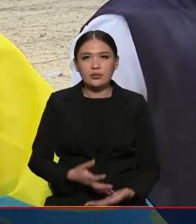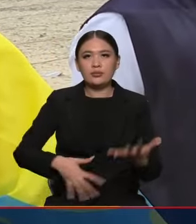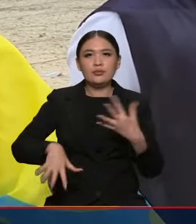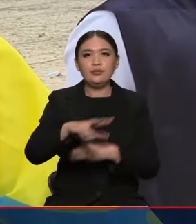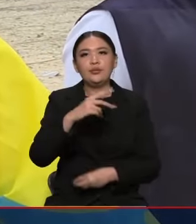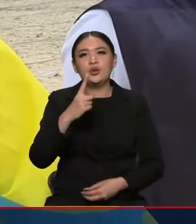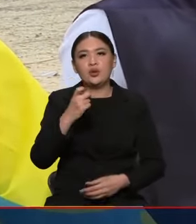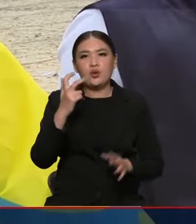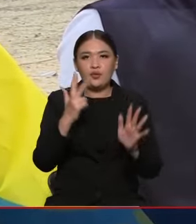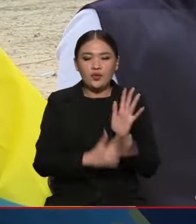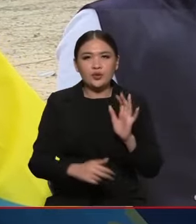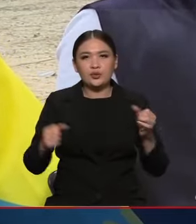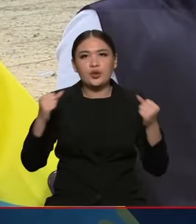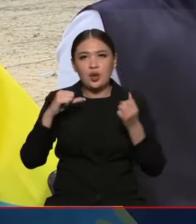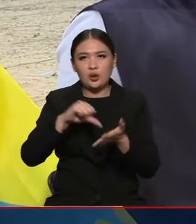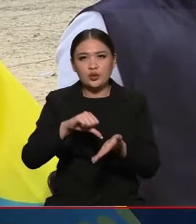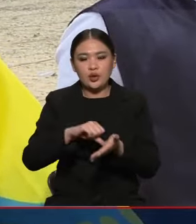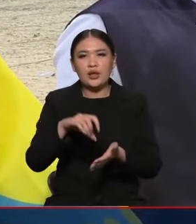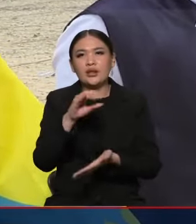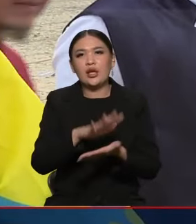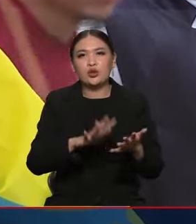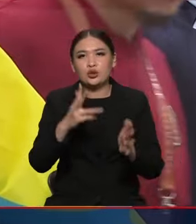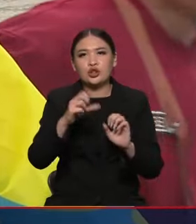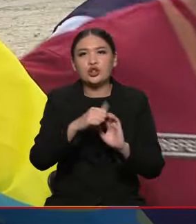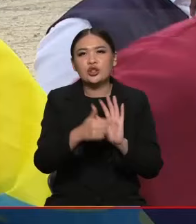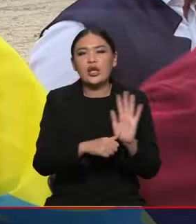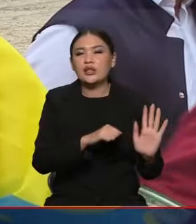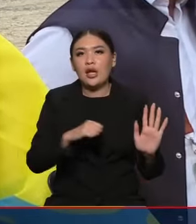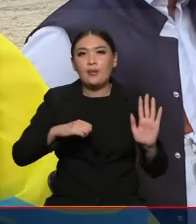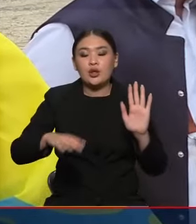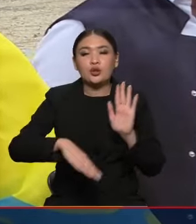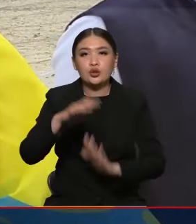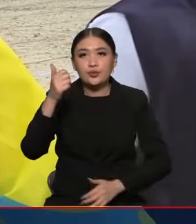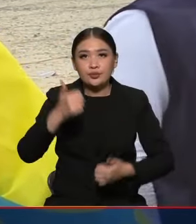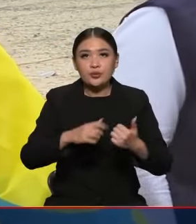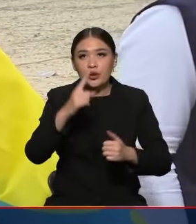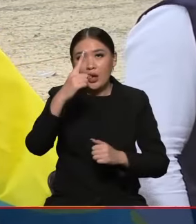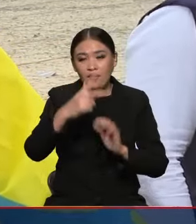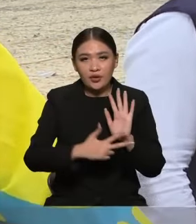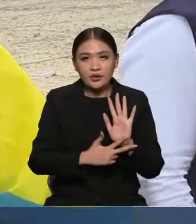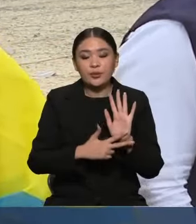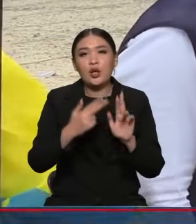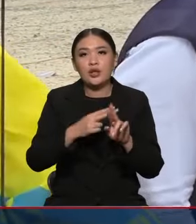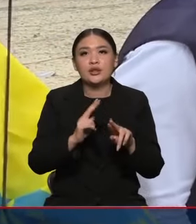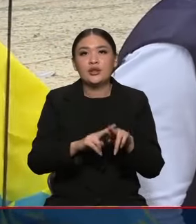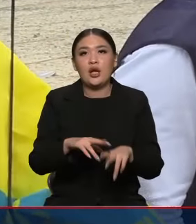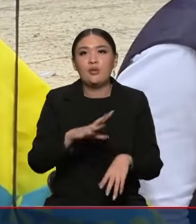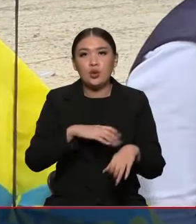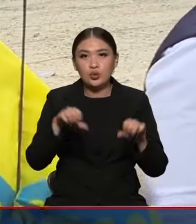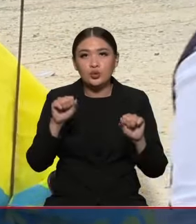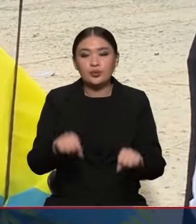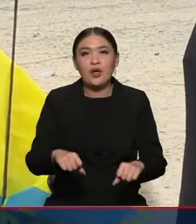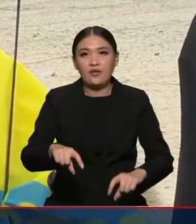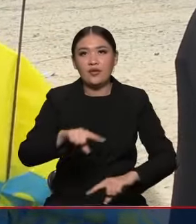участвовало 180 спортсменов, прошли дальше лишь 16 лучших. Они соревновались в 1/8. А теперь успехом мы достигли в